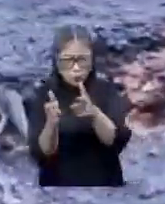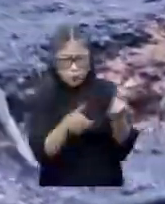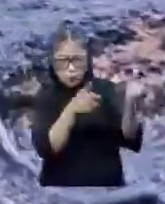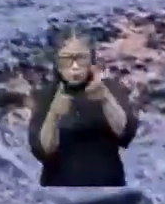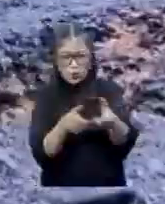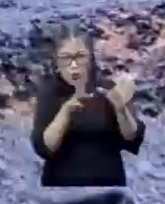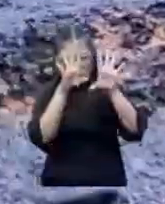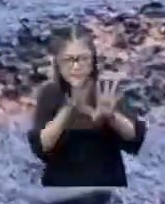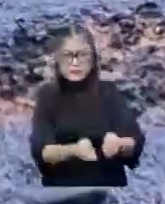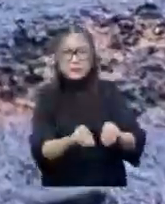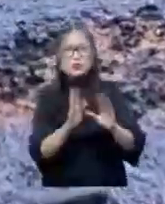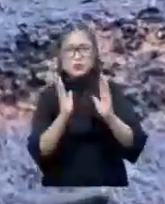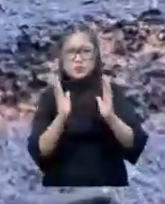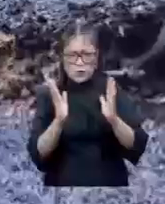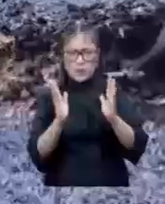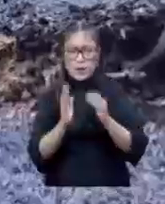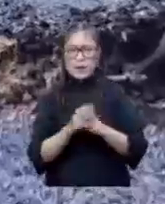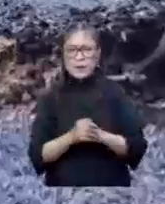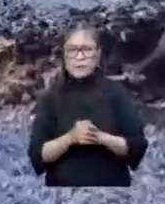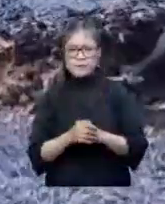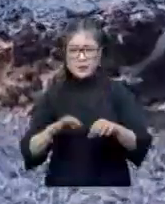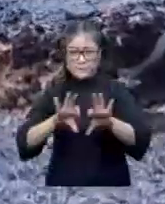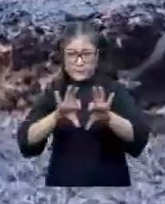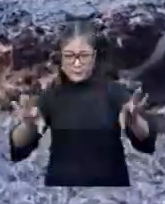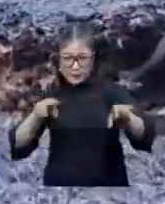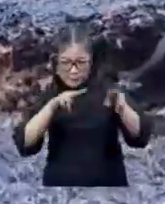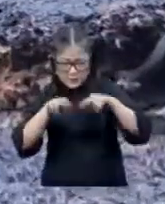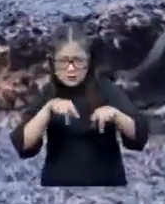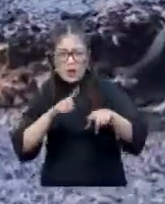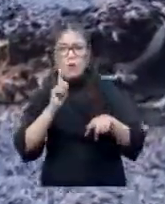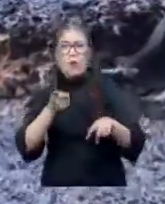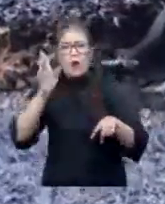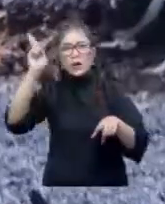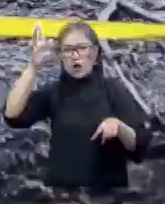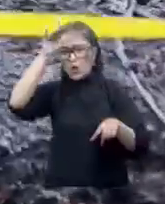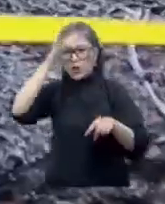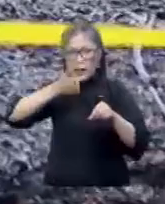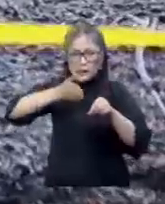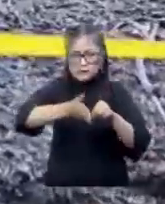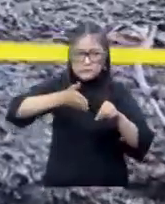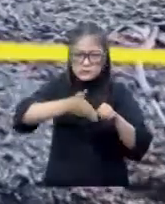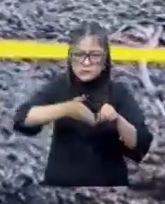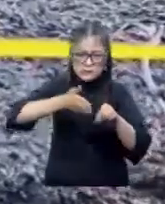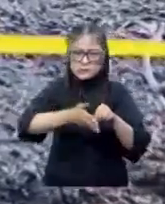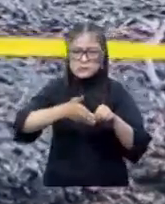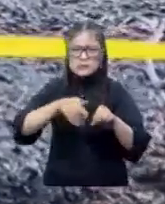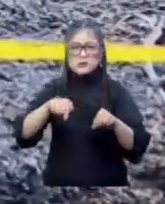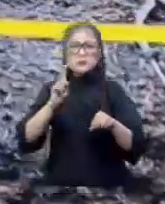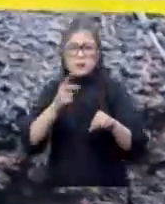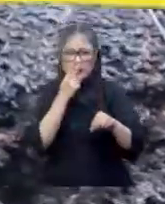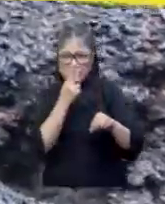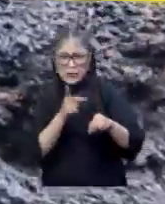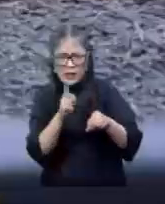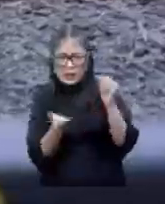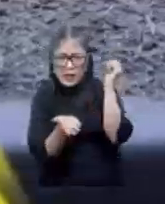hasilnya menemukan indikasi pipa digergaji dan dibakar oleh orang tak dikenal. Dugaan diperkuat dengan temuan potongan kayu sebagai